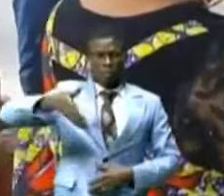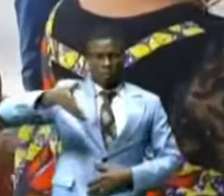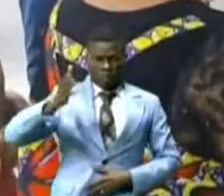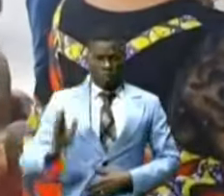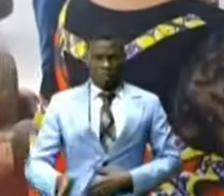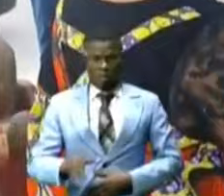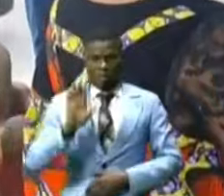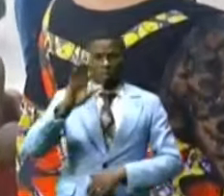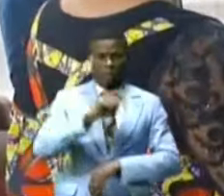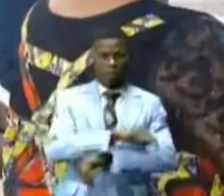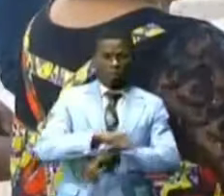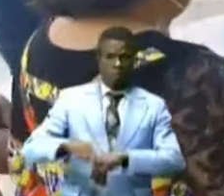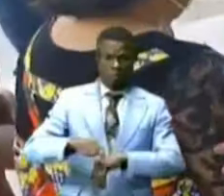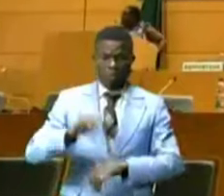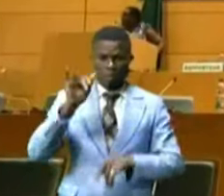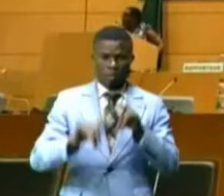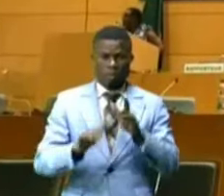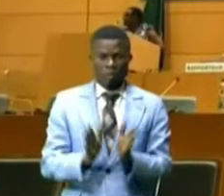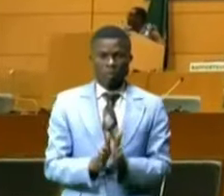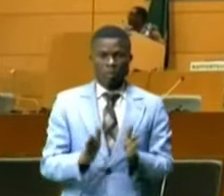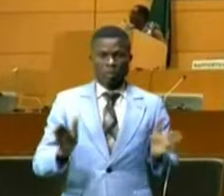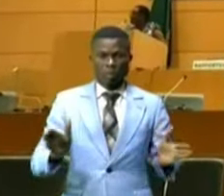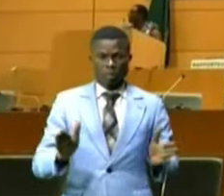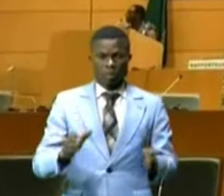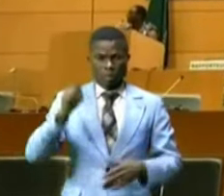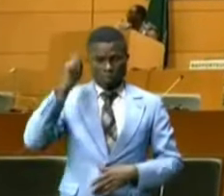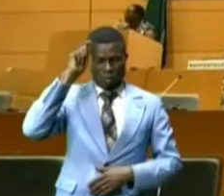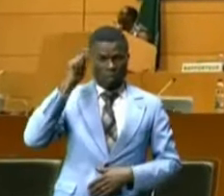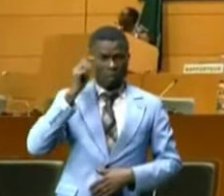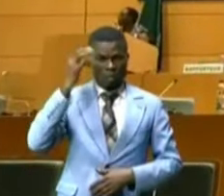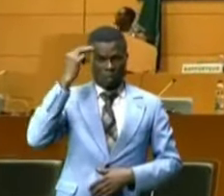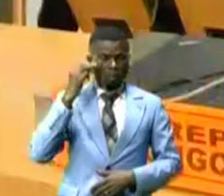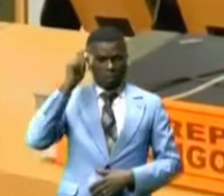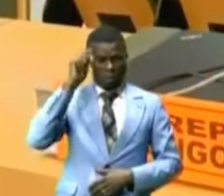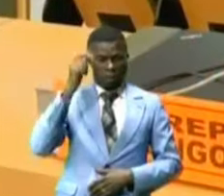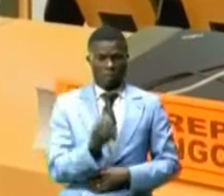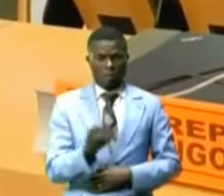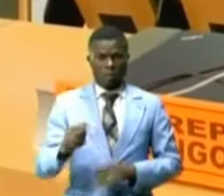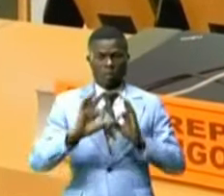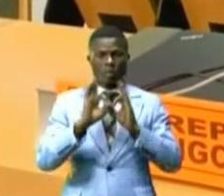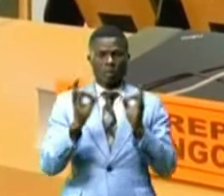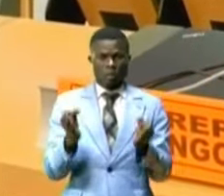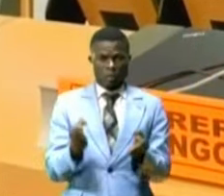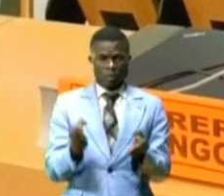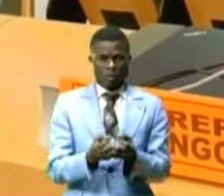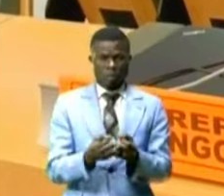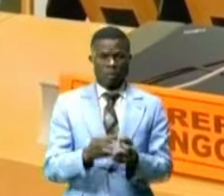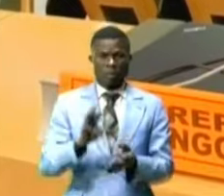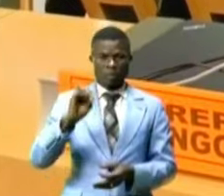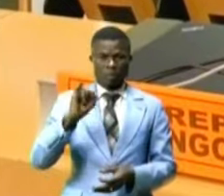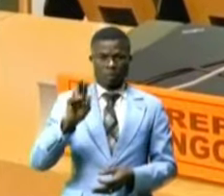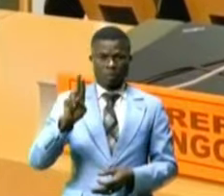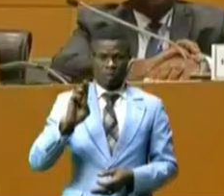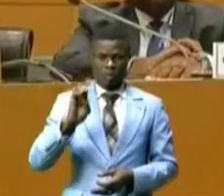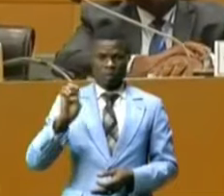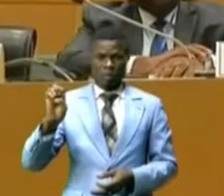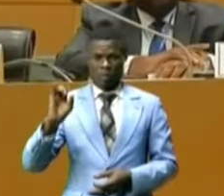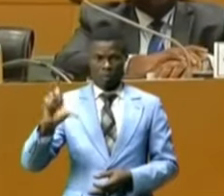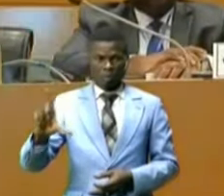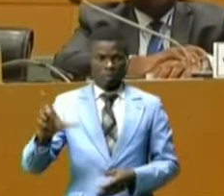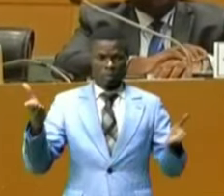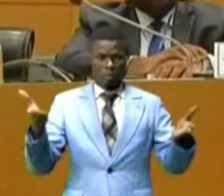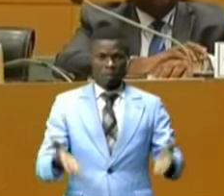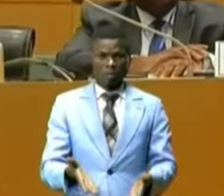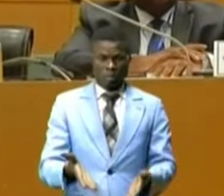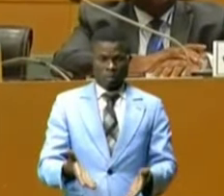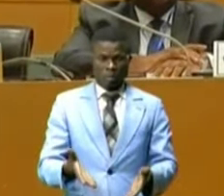son cabinet et du secrétariat général au genre, la ministre du genre, enfants et familles, Mireille Massangou Bibi-Muloko a pris part à